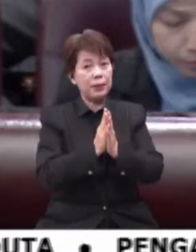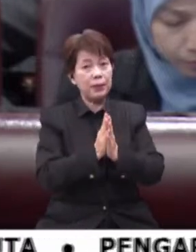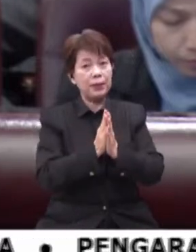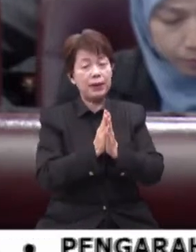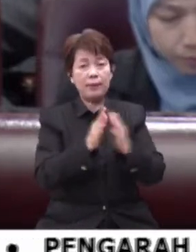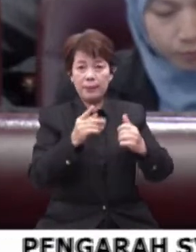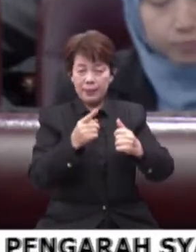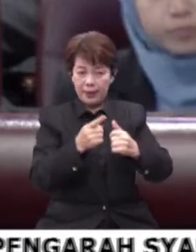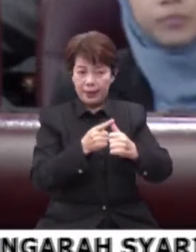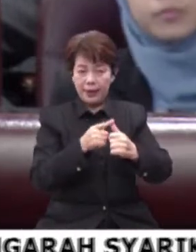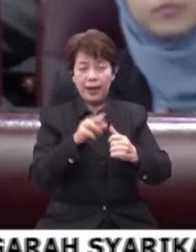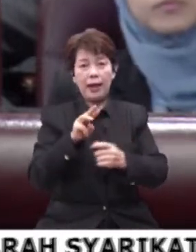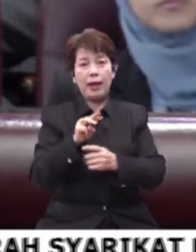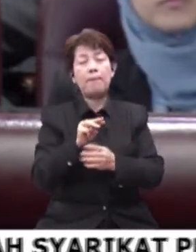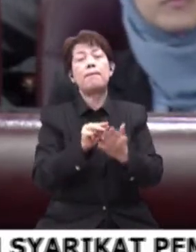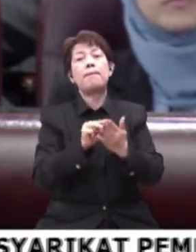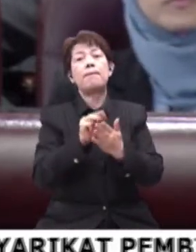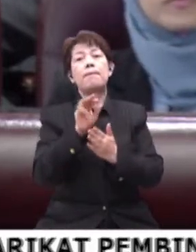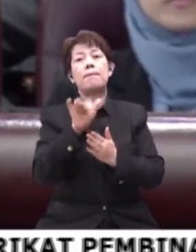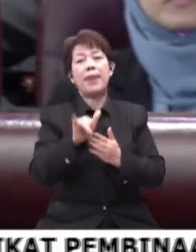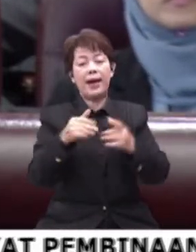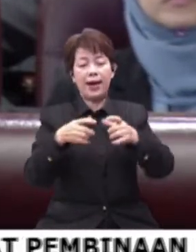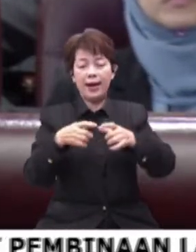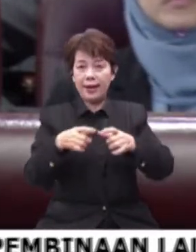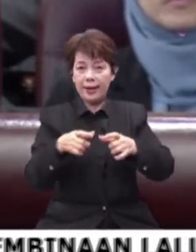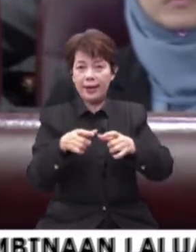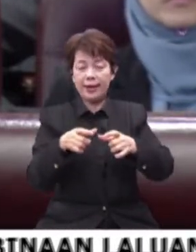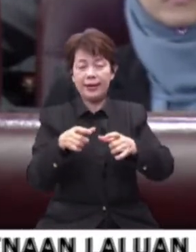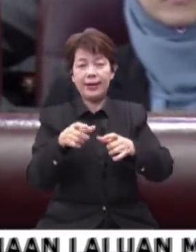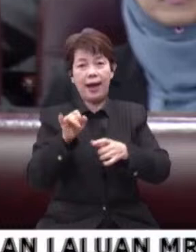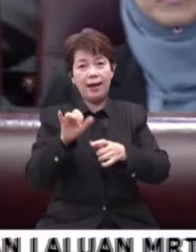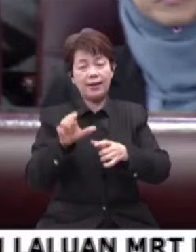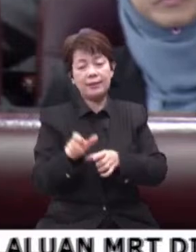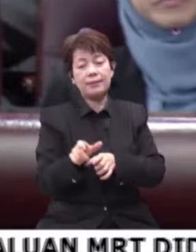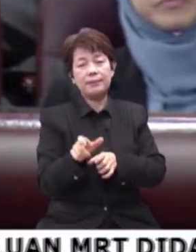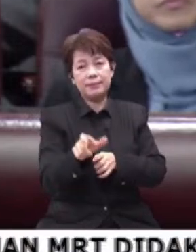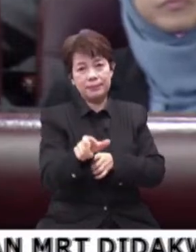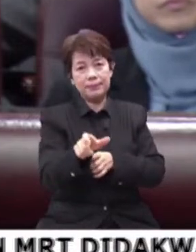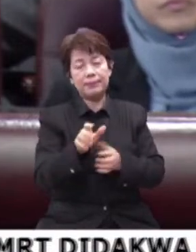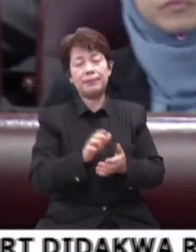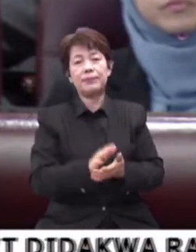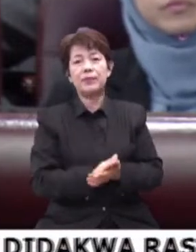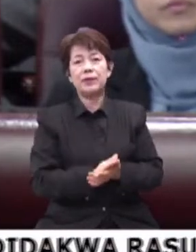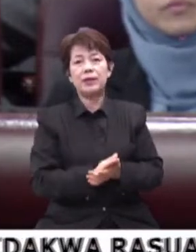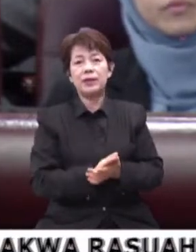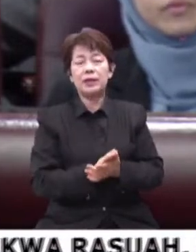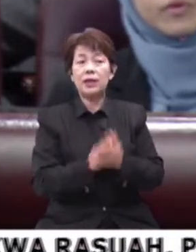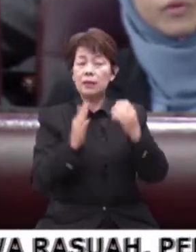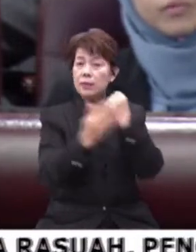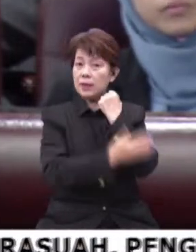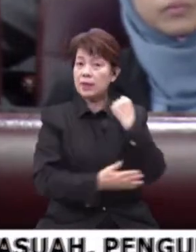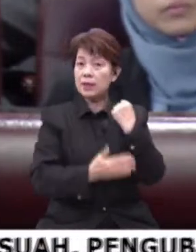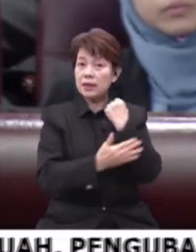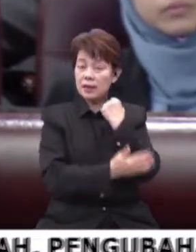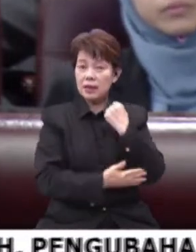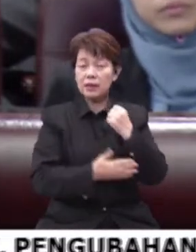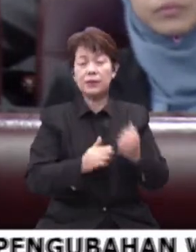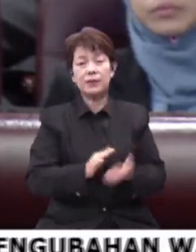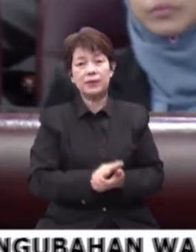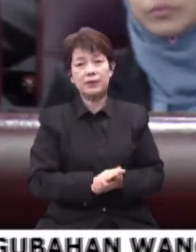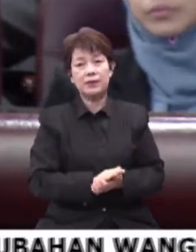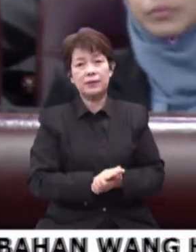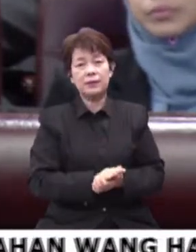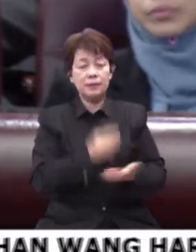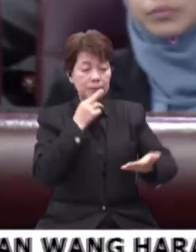pertama masih boleh dikemukakan dimana-mana jabatan pendaftaran negara negeri atau daerah